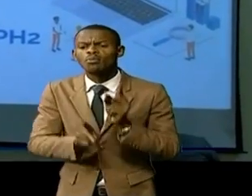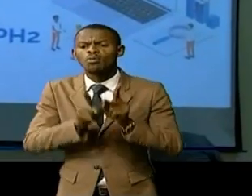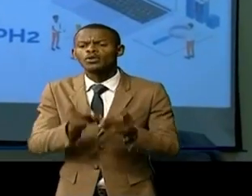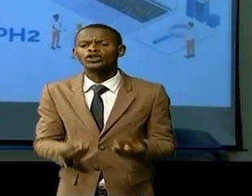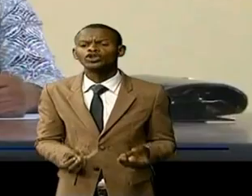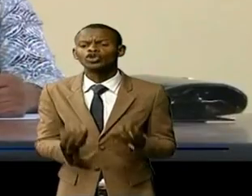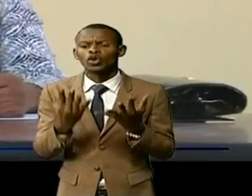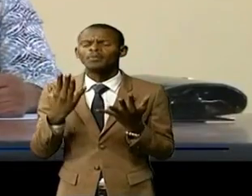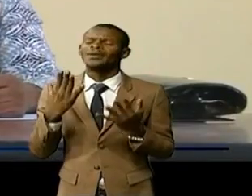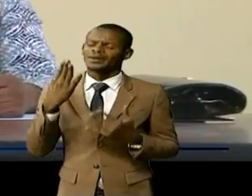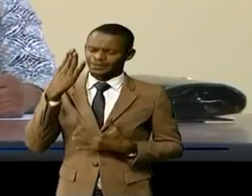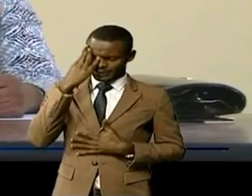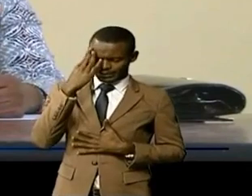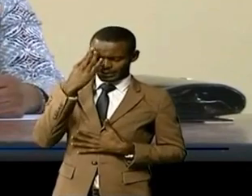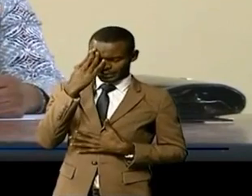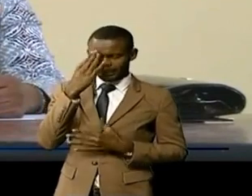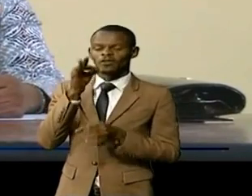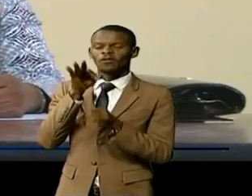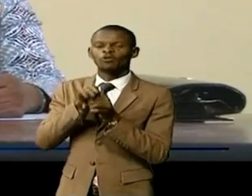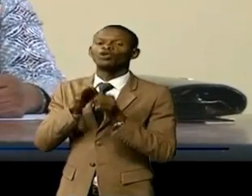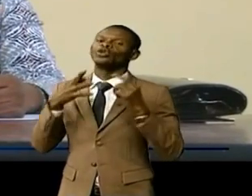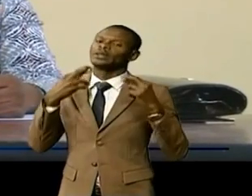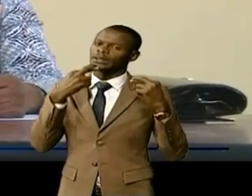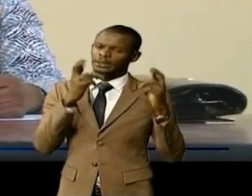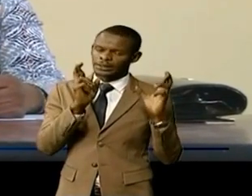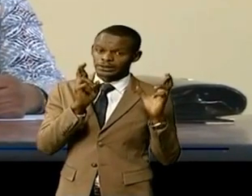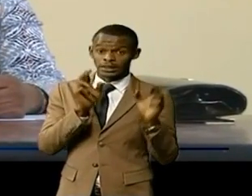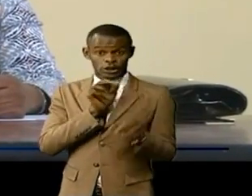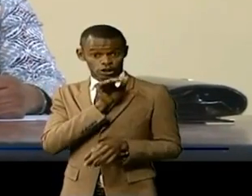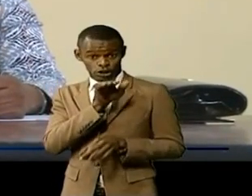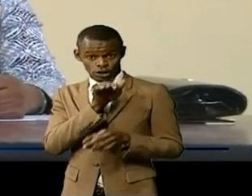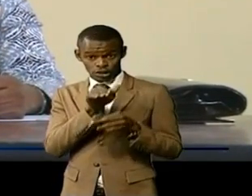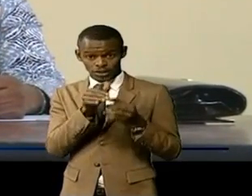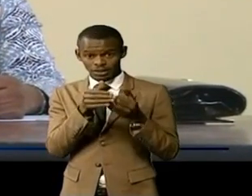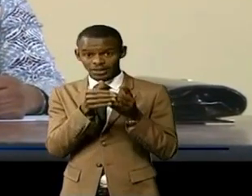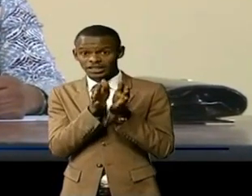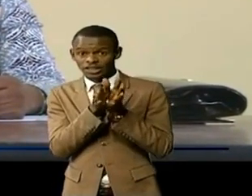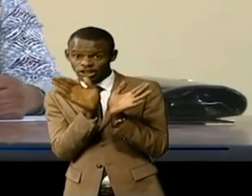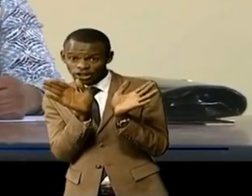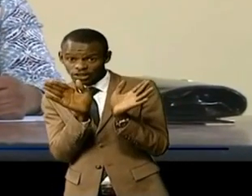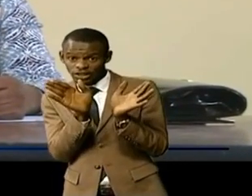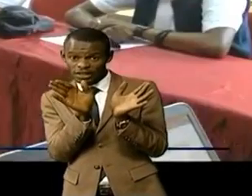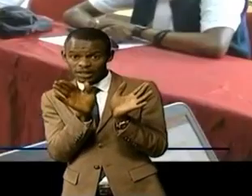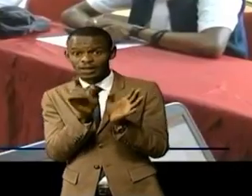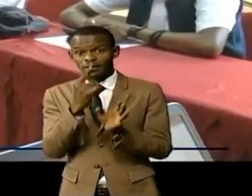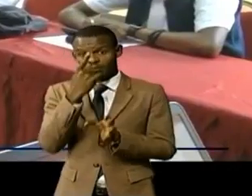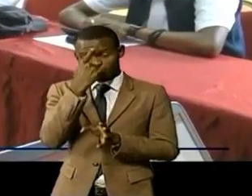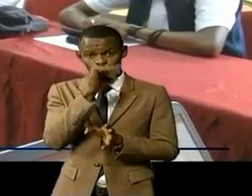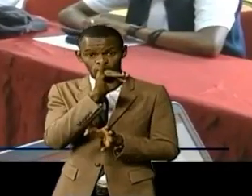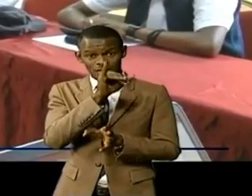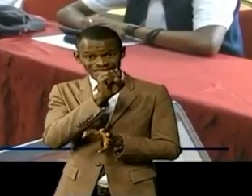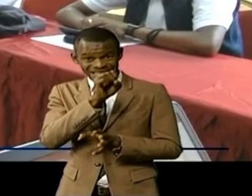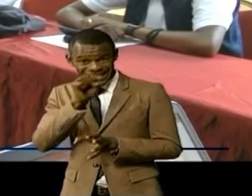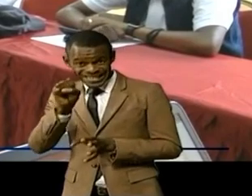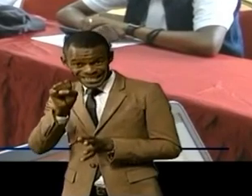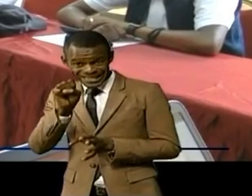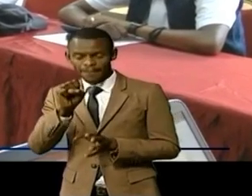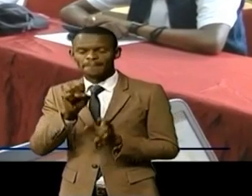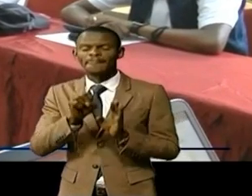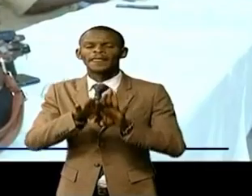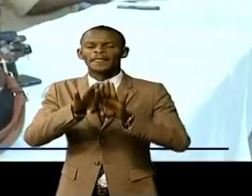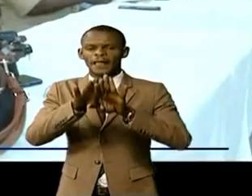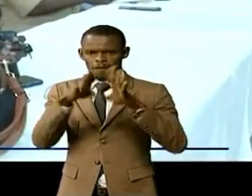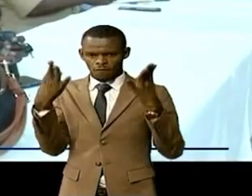directrice générale adjointe de l'INES, Judith Kisimba, qui a ouvert l'atelier d'évaluation du test des applications de